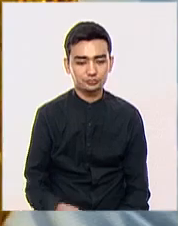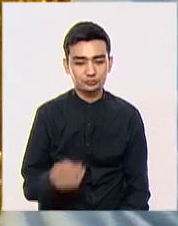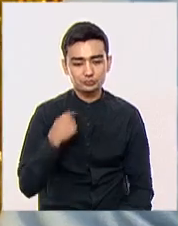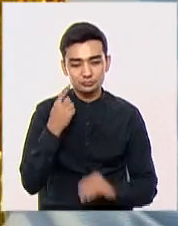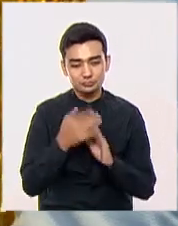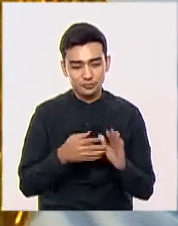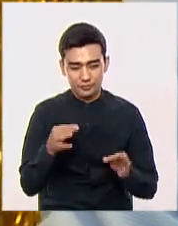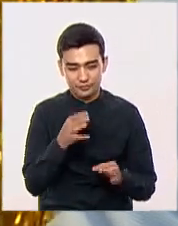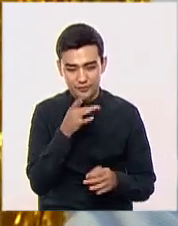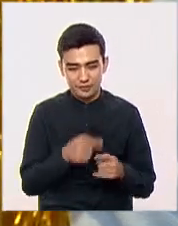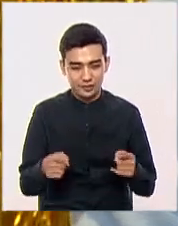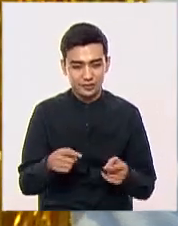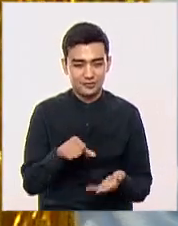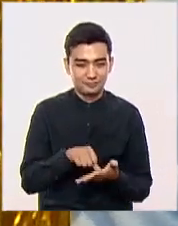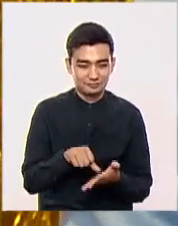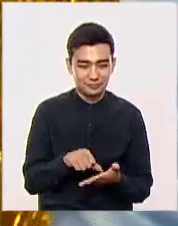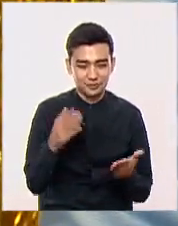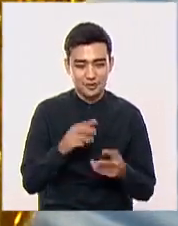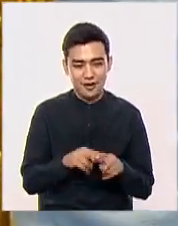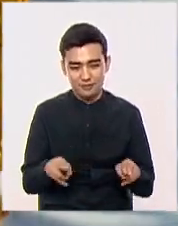понимаю, поступает так же с людьми,